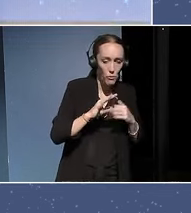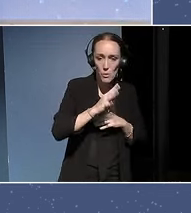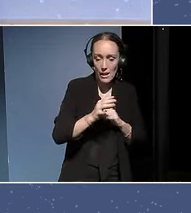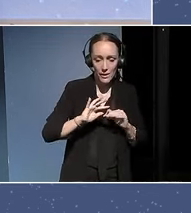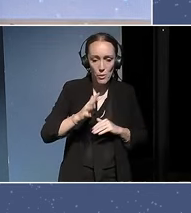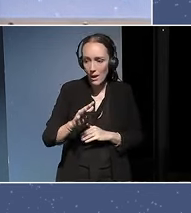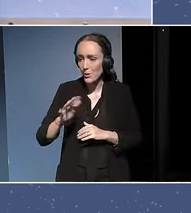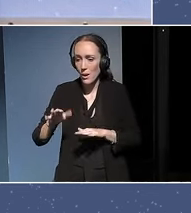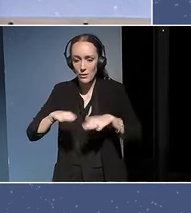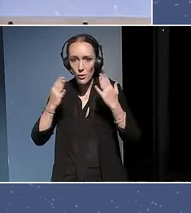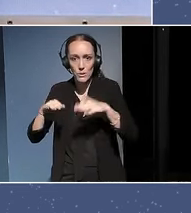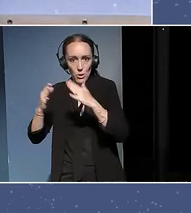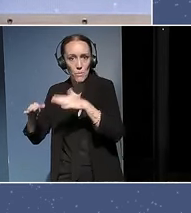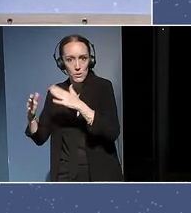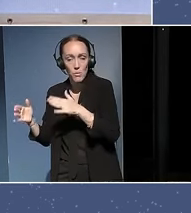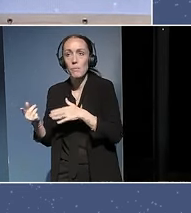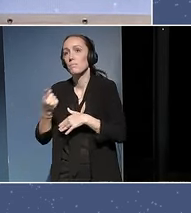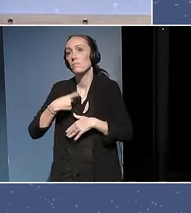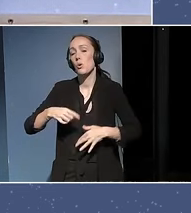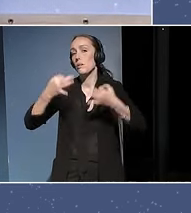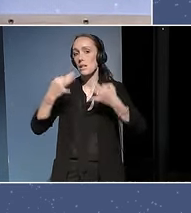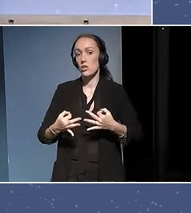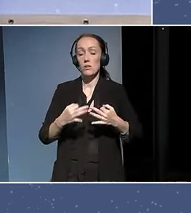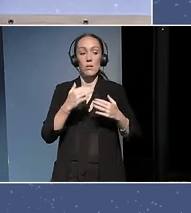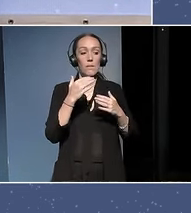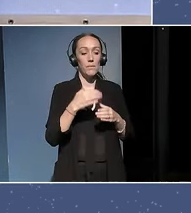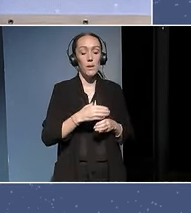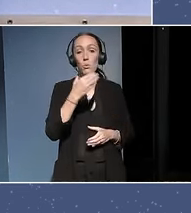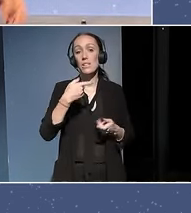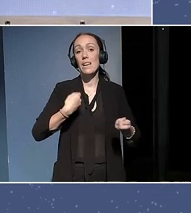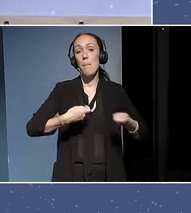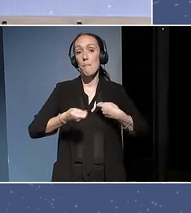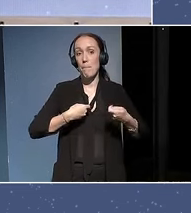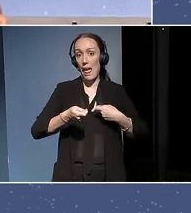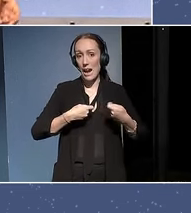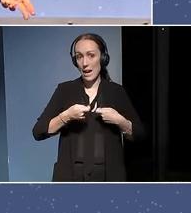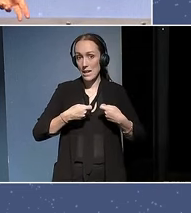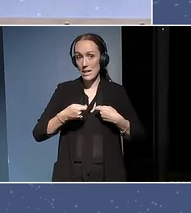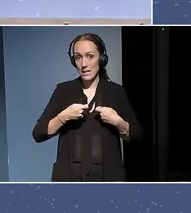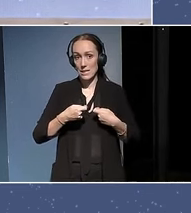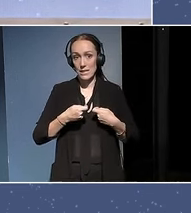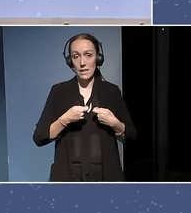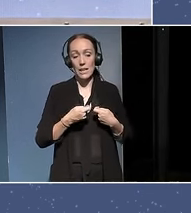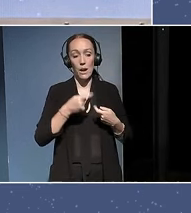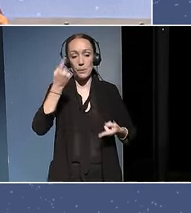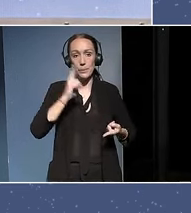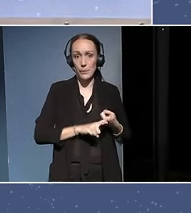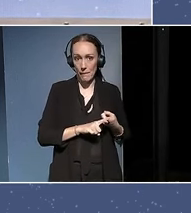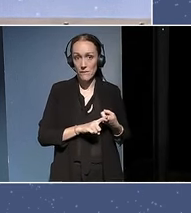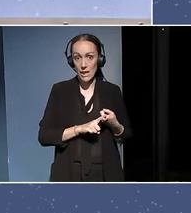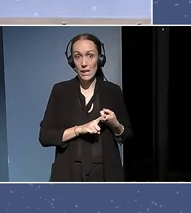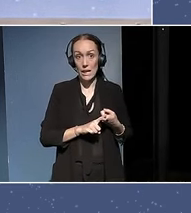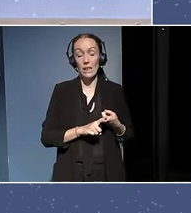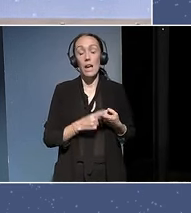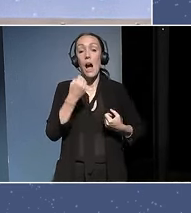abbiamo deciso che le bottiglie anziché abbandonarle lì perché poi i nostri autisti marocchini gli davano fuoco inquinando